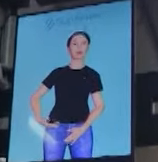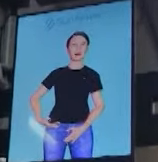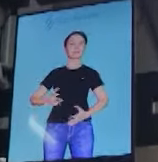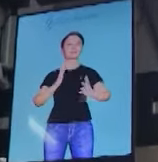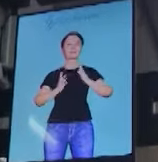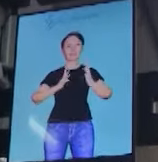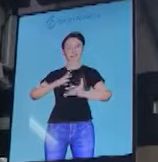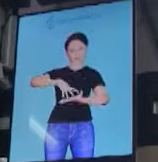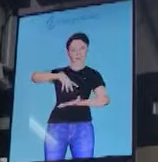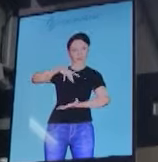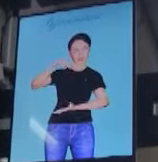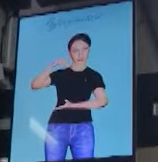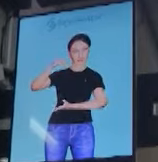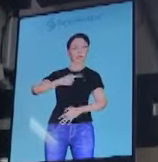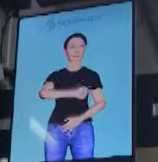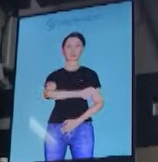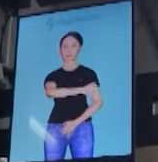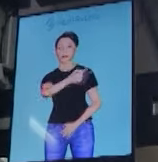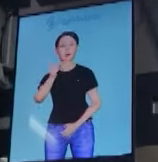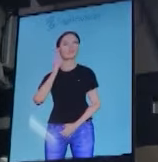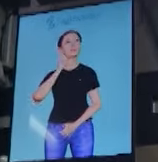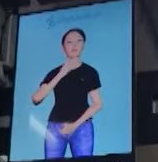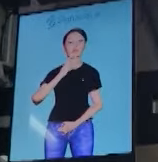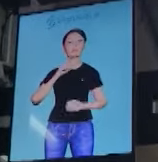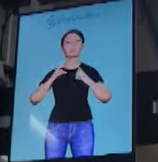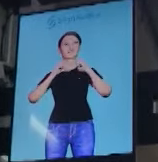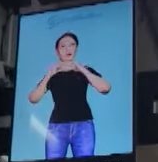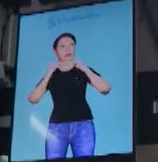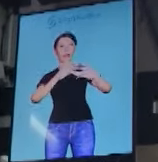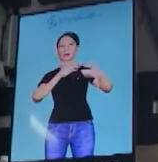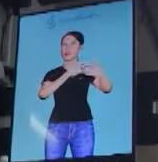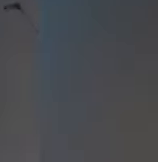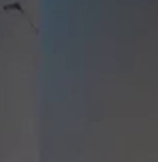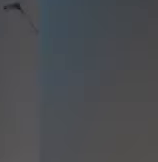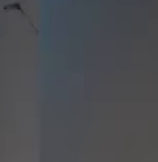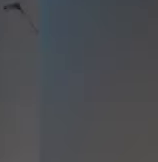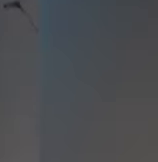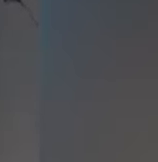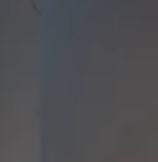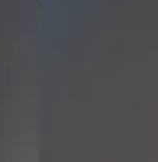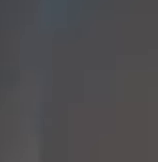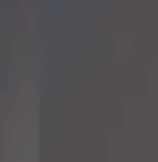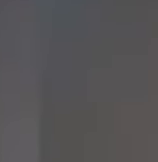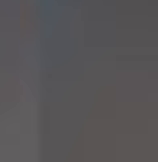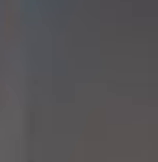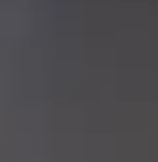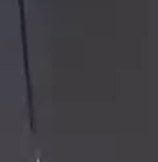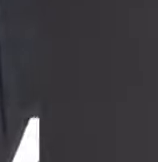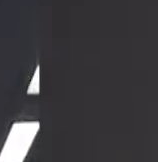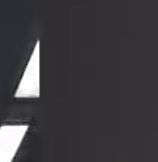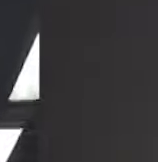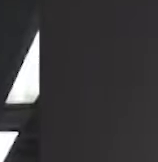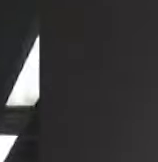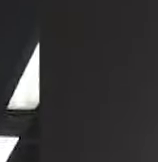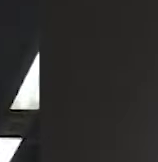jezik i oni imaju pravo i prosto zaslužuju da dobiju informacije na svom maternjem jeziku. Tako da mi smo ovaj prvi software koji smo